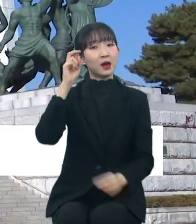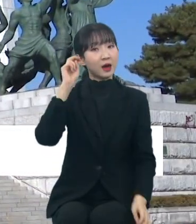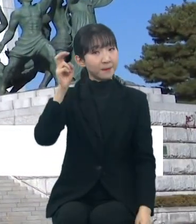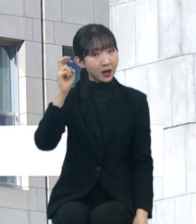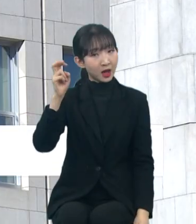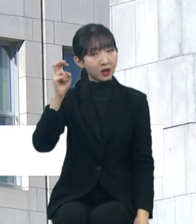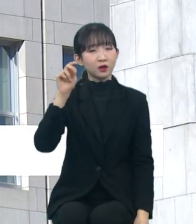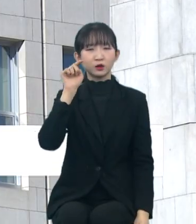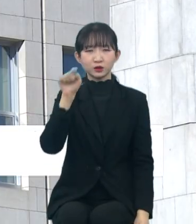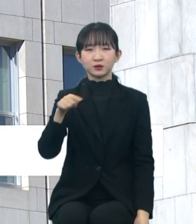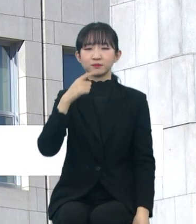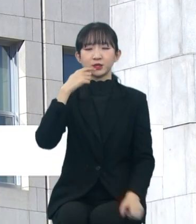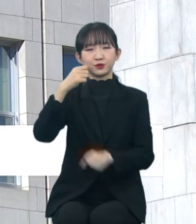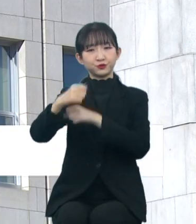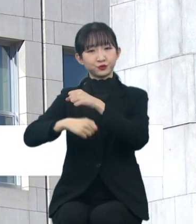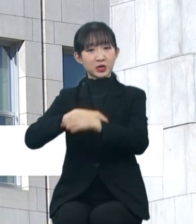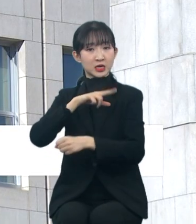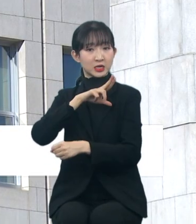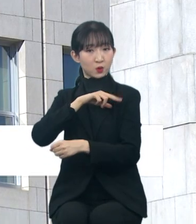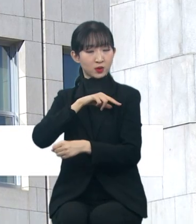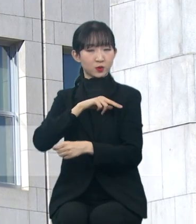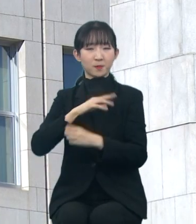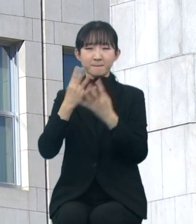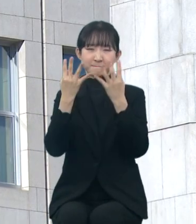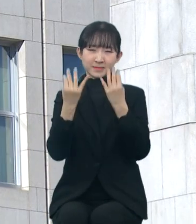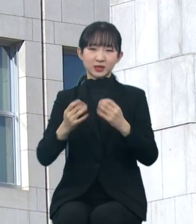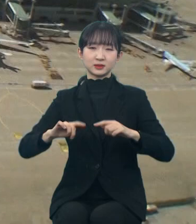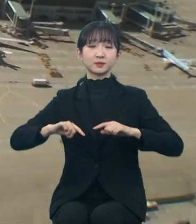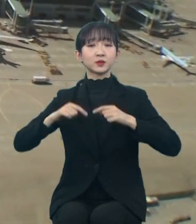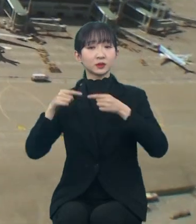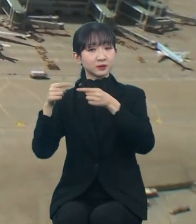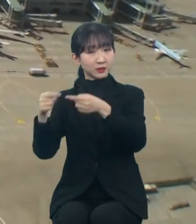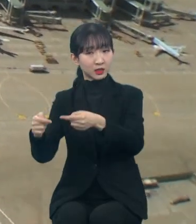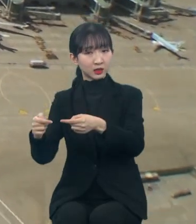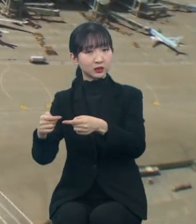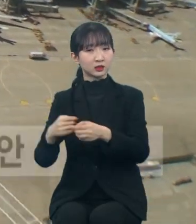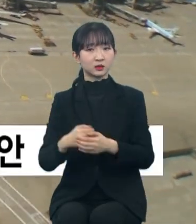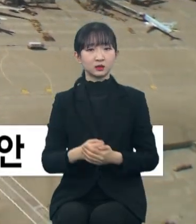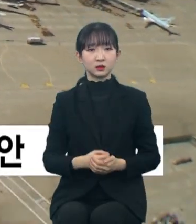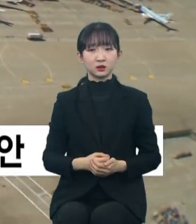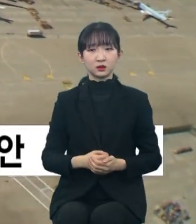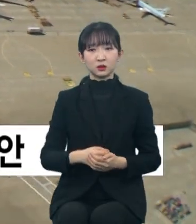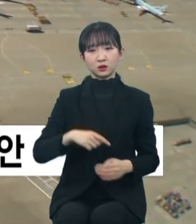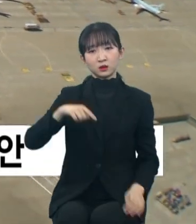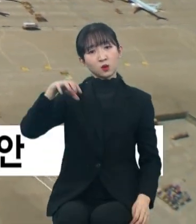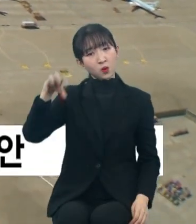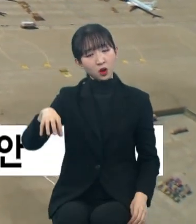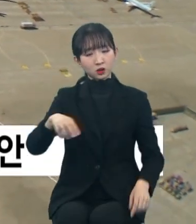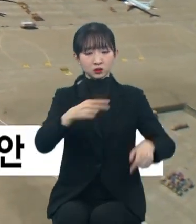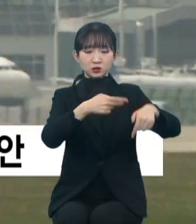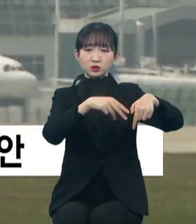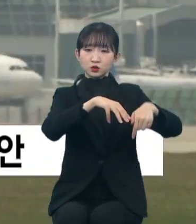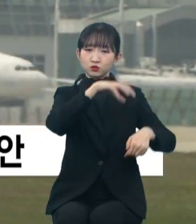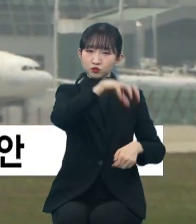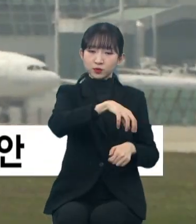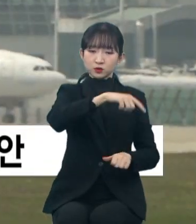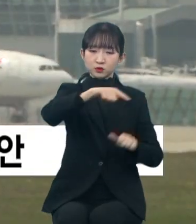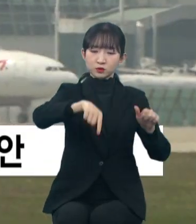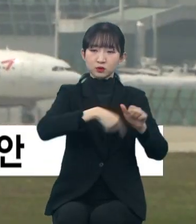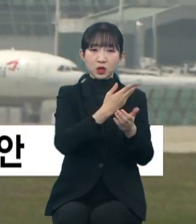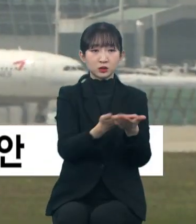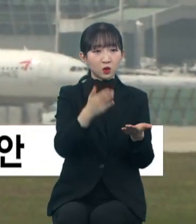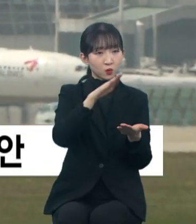민주당 인천 지역 의원들도 다수 참여했습니다. 이에 대응해 열악한 인천공항 주변 인프라 개선과